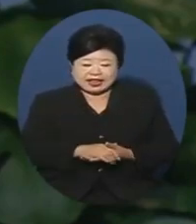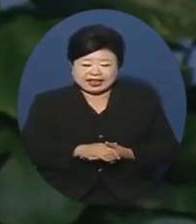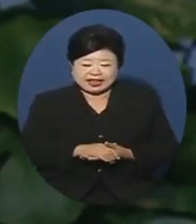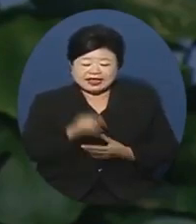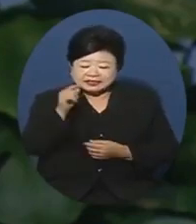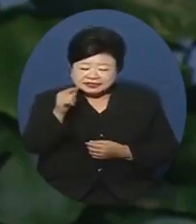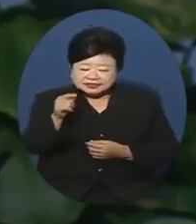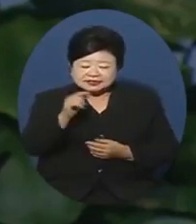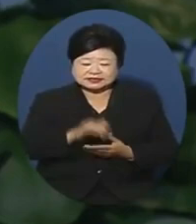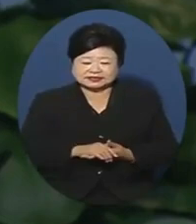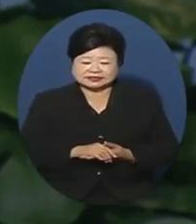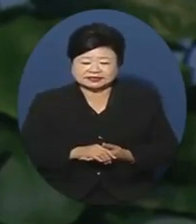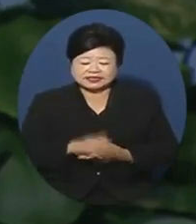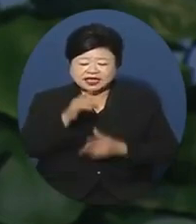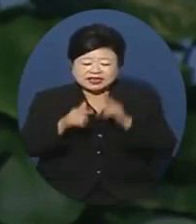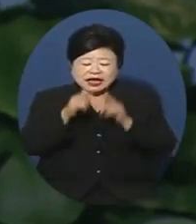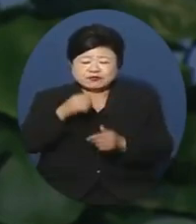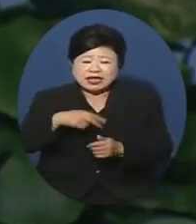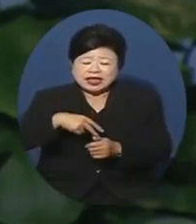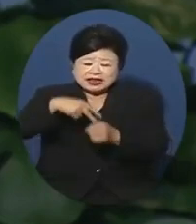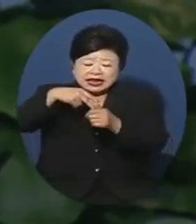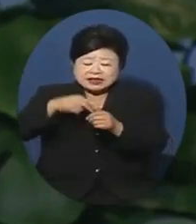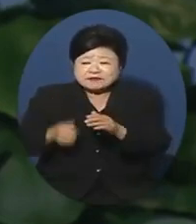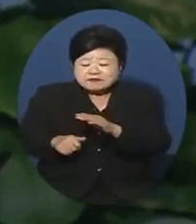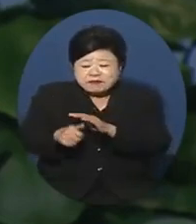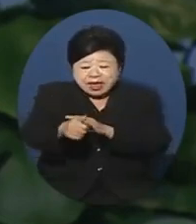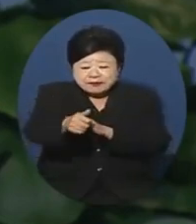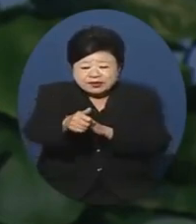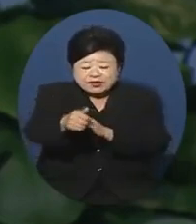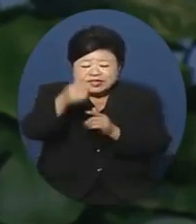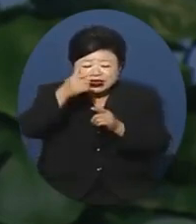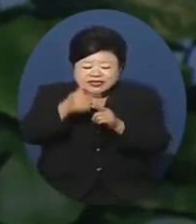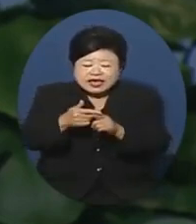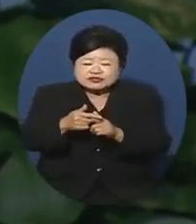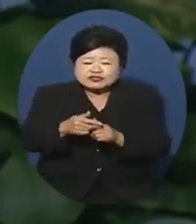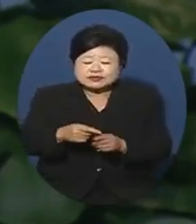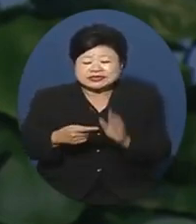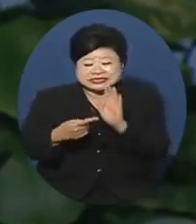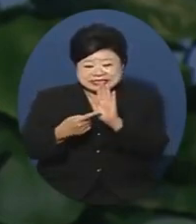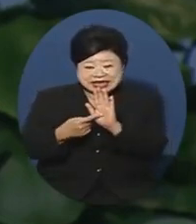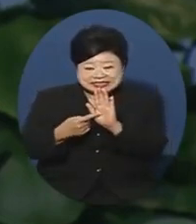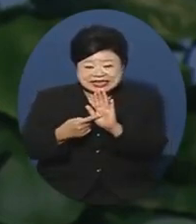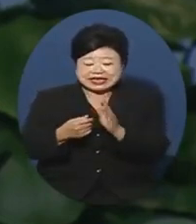그 나무에 달린 뱀은 예수님을 상징한다.